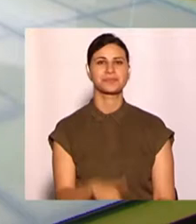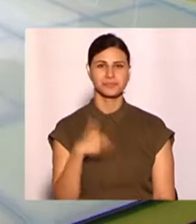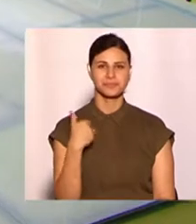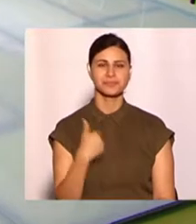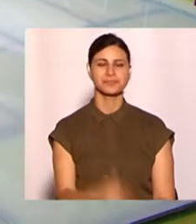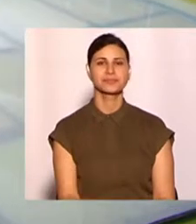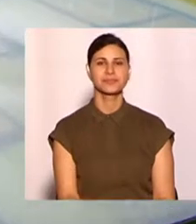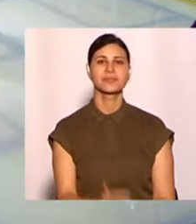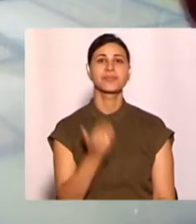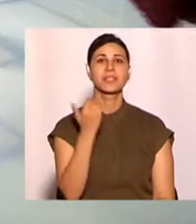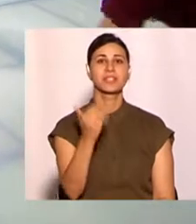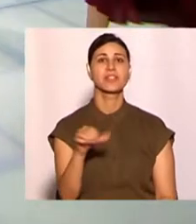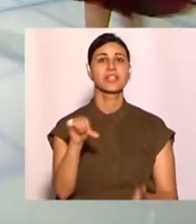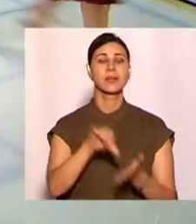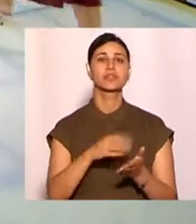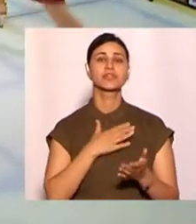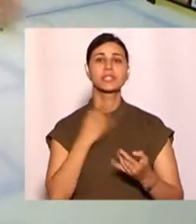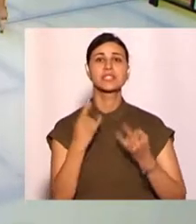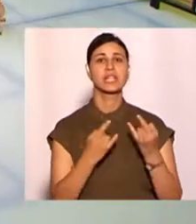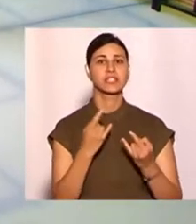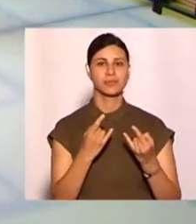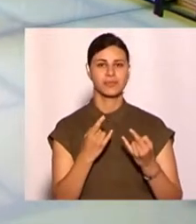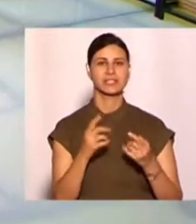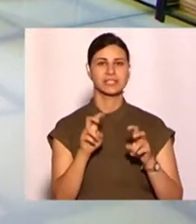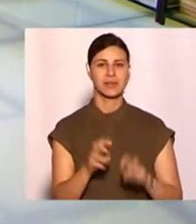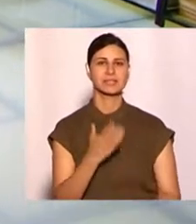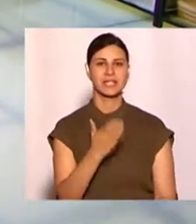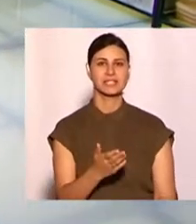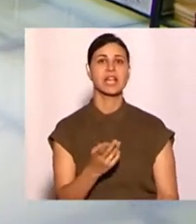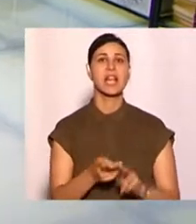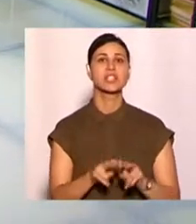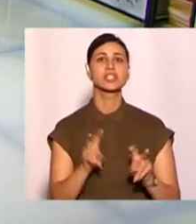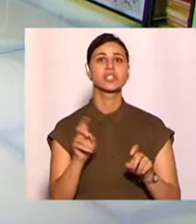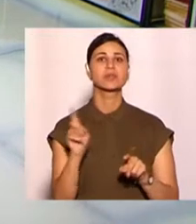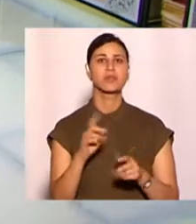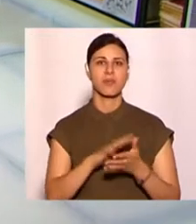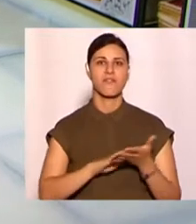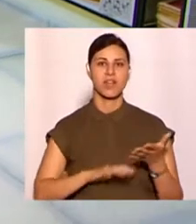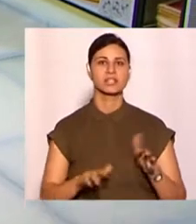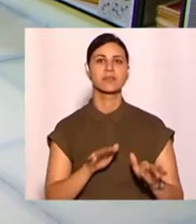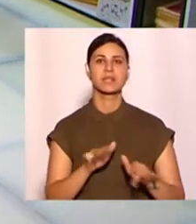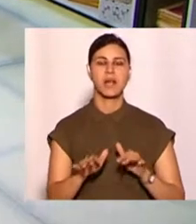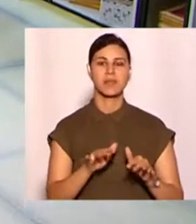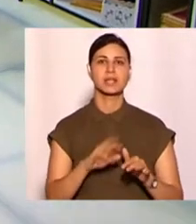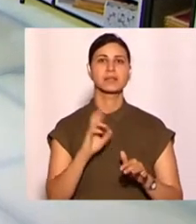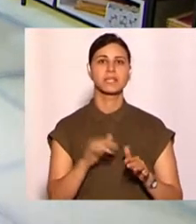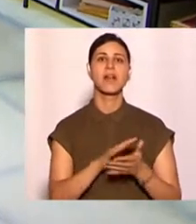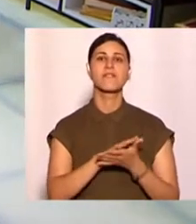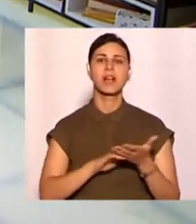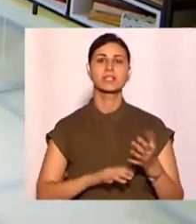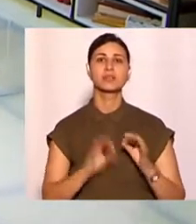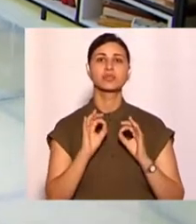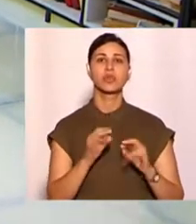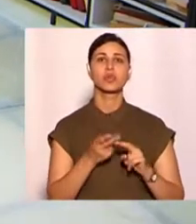გილამშვიდობისა. თქვენი გამოჩენა ჩვენს გადაცემაში დავბრუნდით. უკვე ნიშნავს იმას, რომ ჩვენ ვაგრძელებთ კამპანიას და ვაგრძელებთ სწორედ